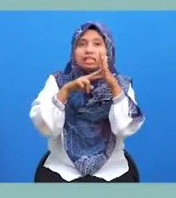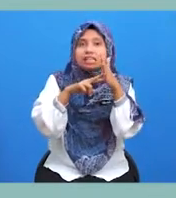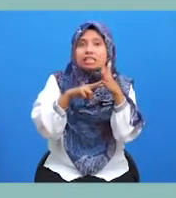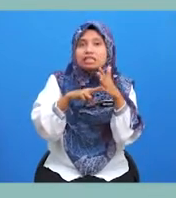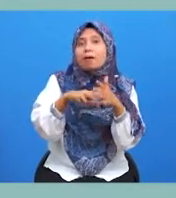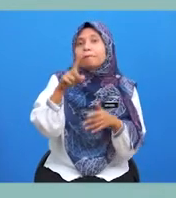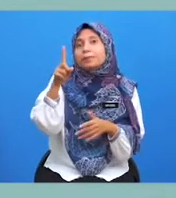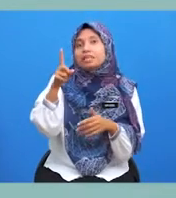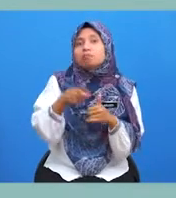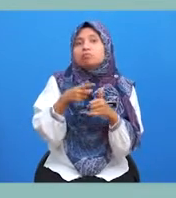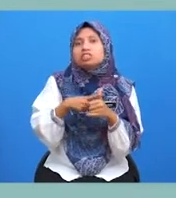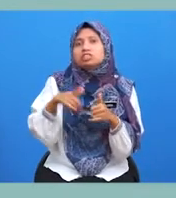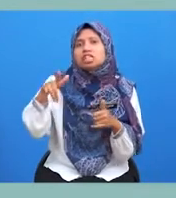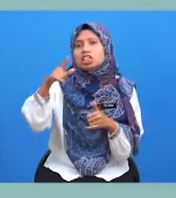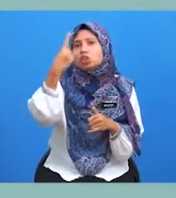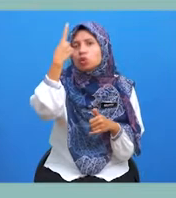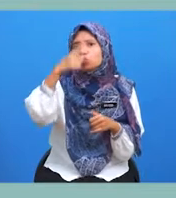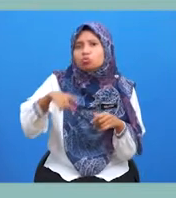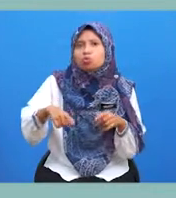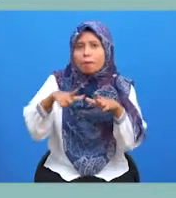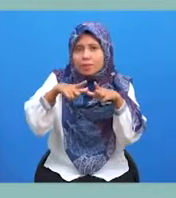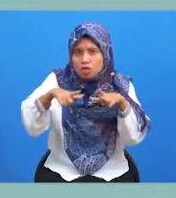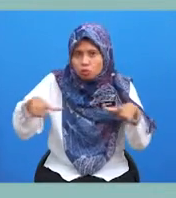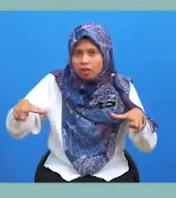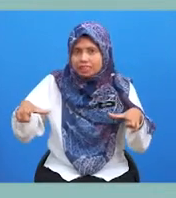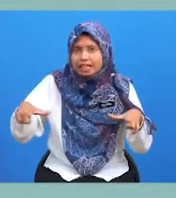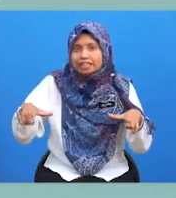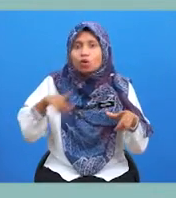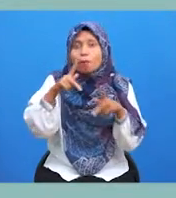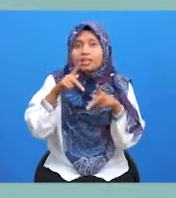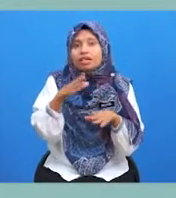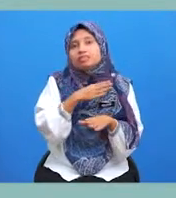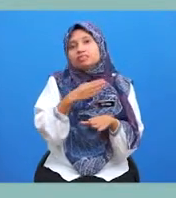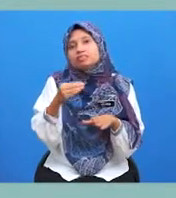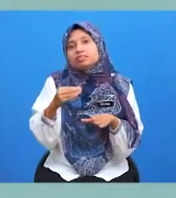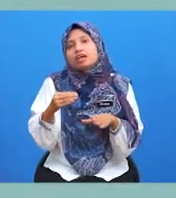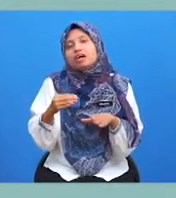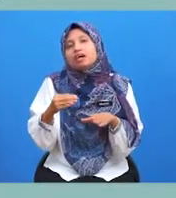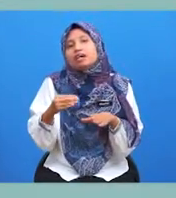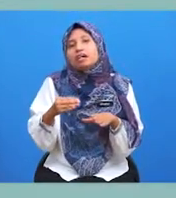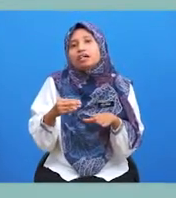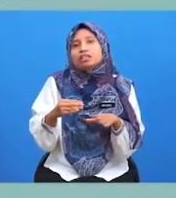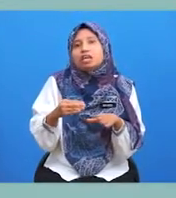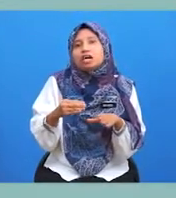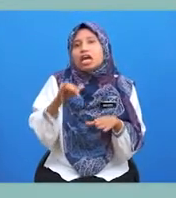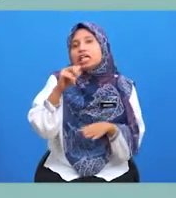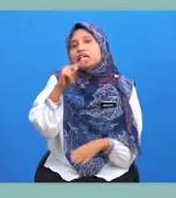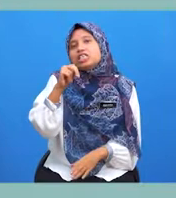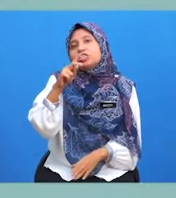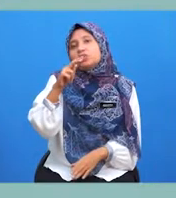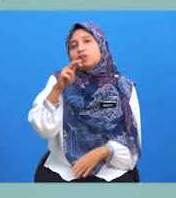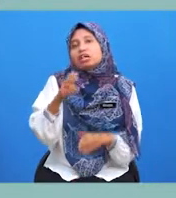Malaysia dilancarkan bertujuan untuk meluaskan jaringan komunikasi